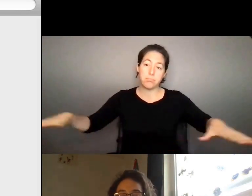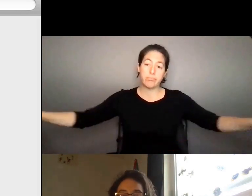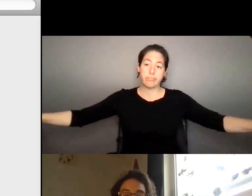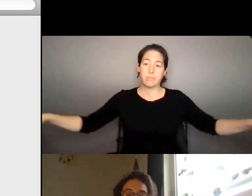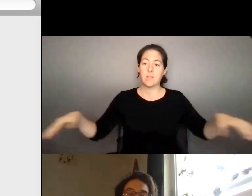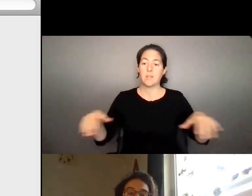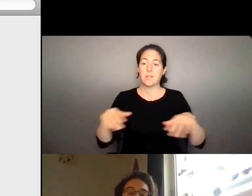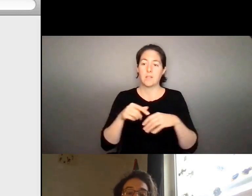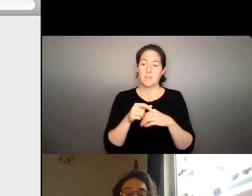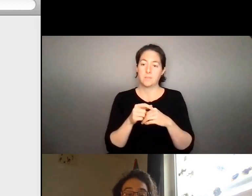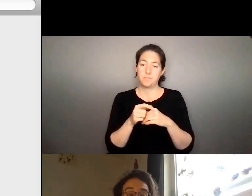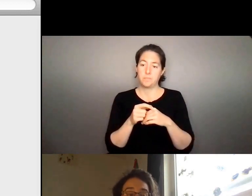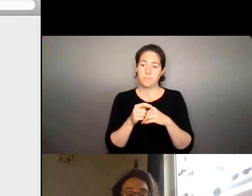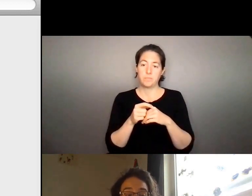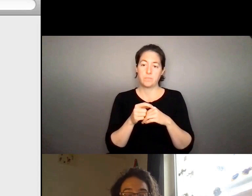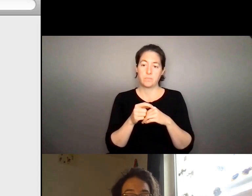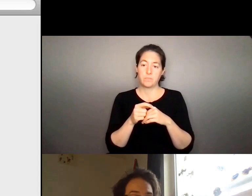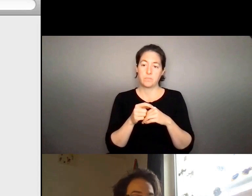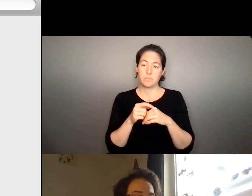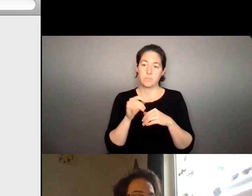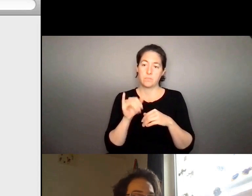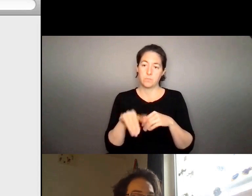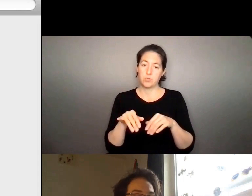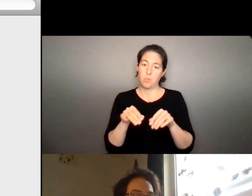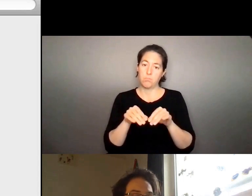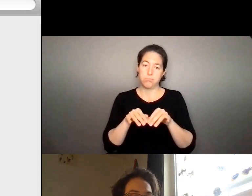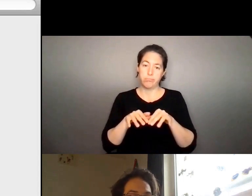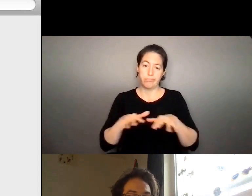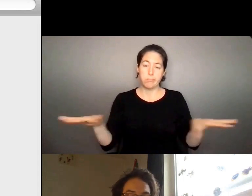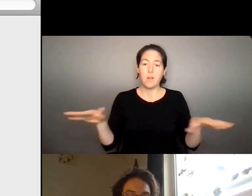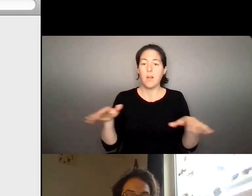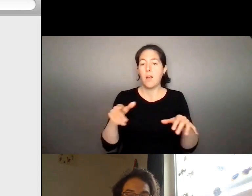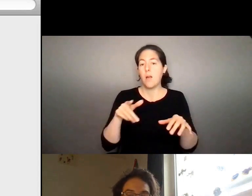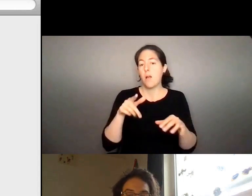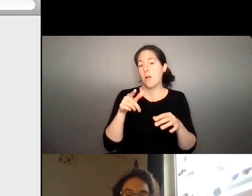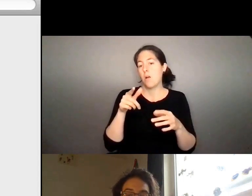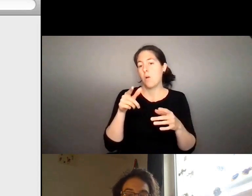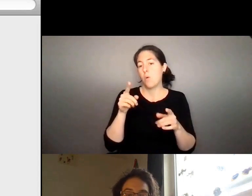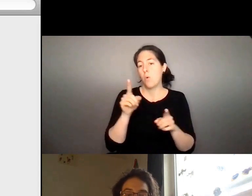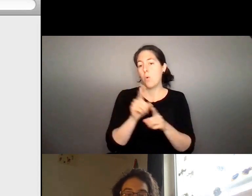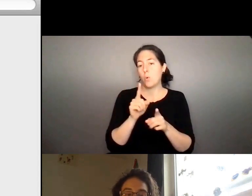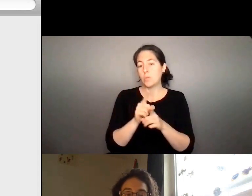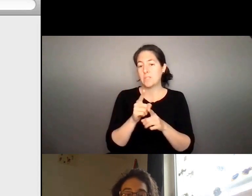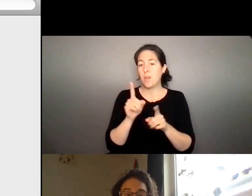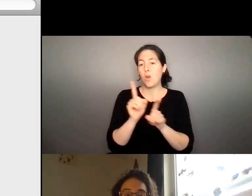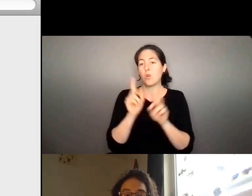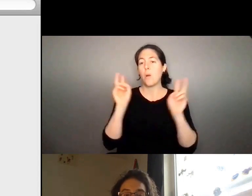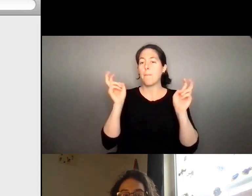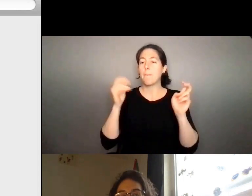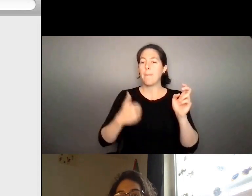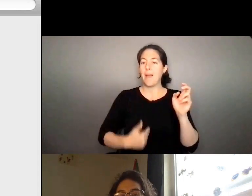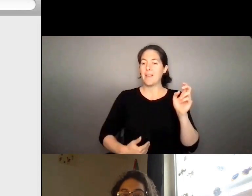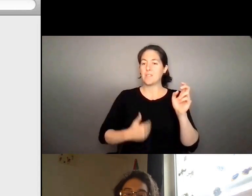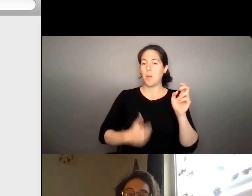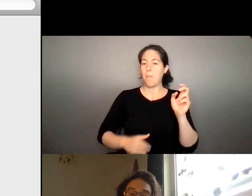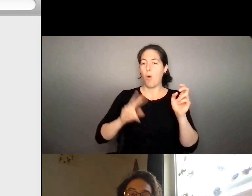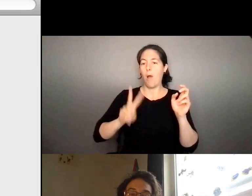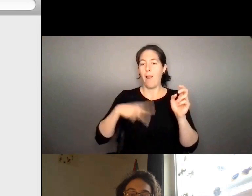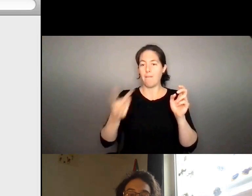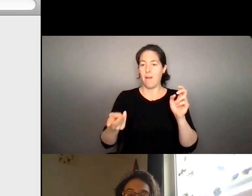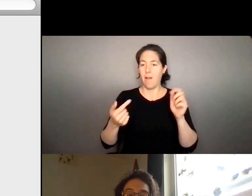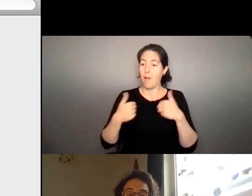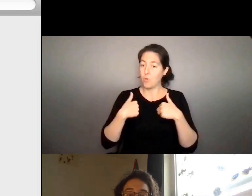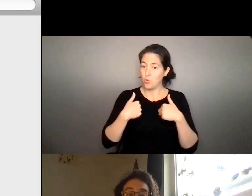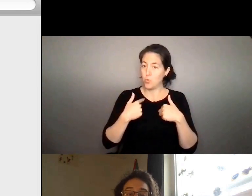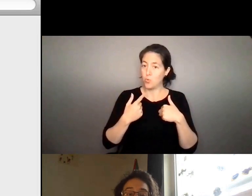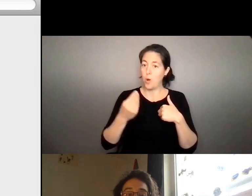qui se déploie comme ça. On peut le concevoir aussi comme un estomac à l'envers, au sens où nous, on met de la nourriture dans